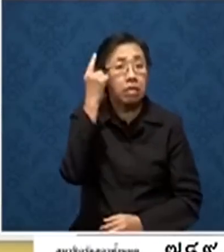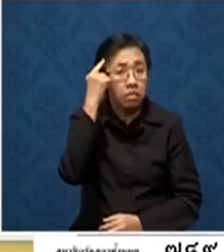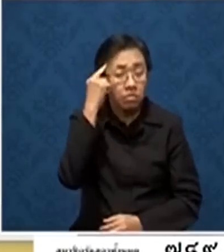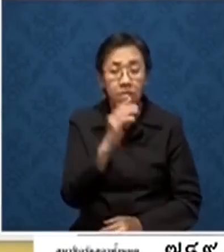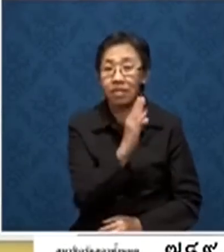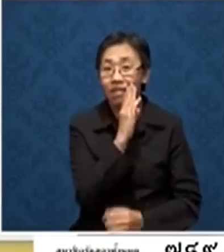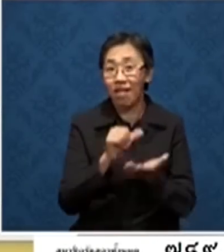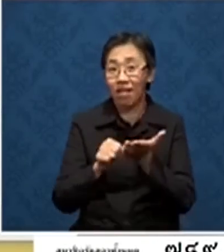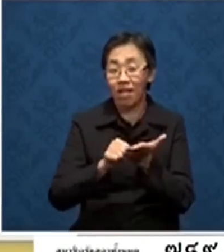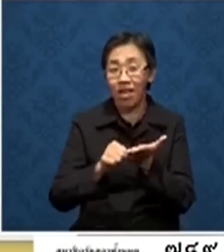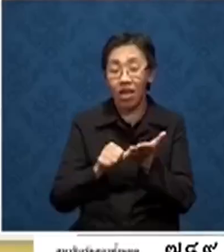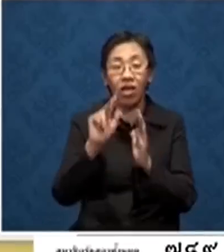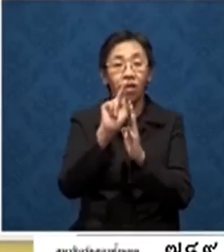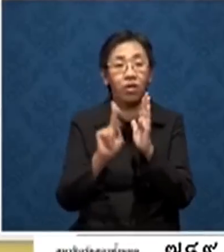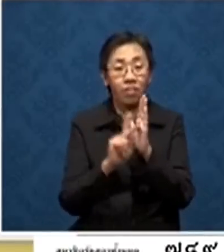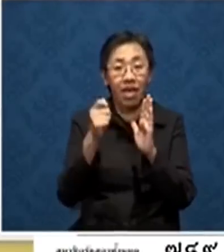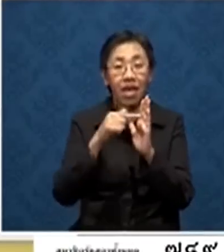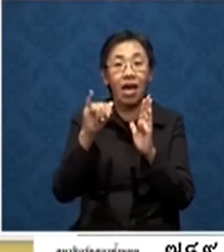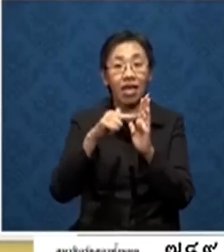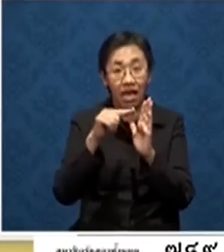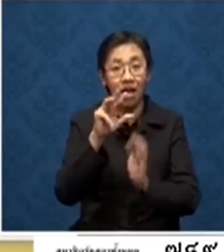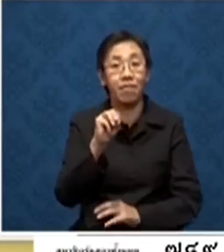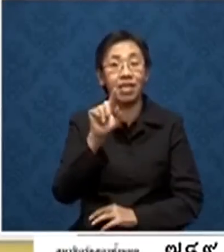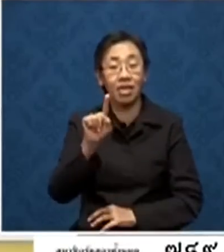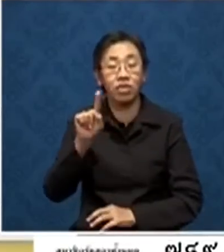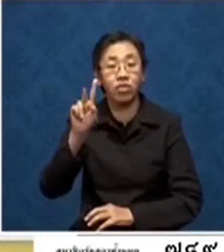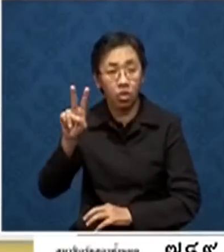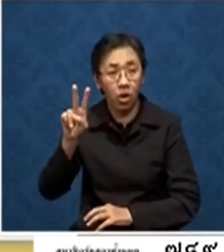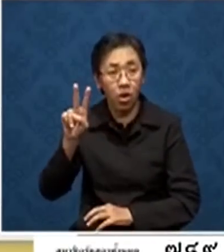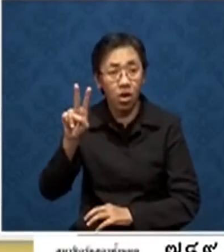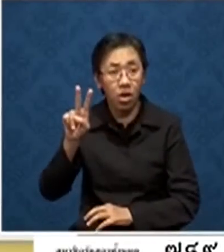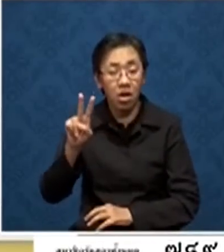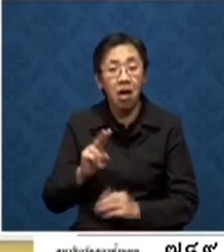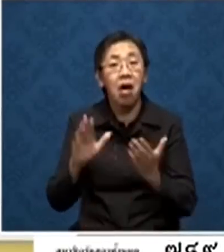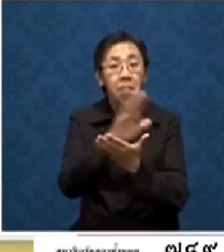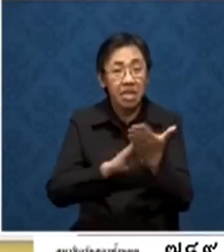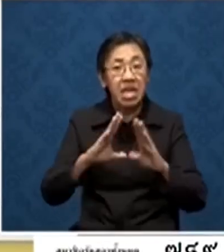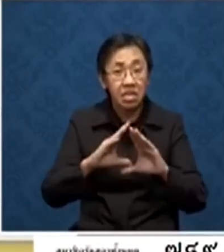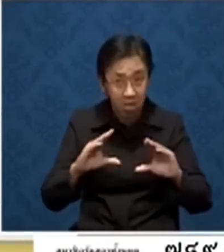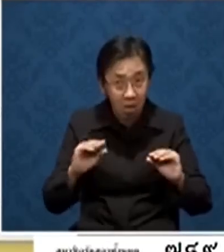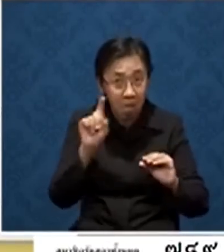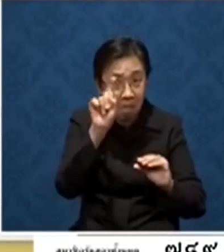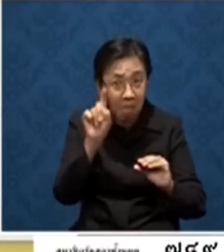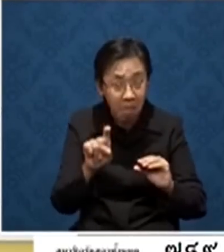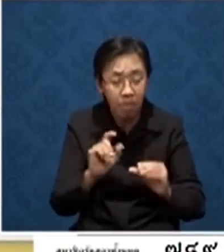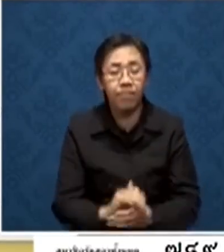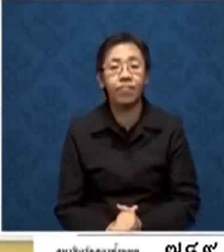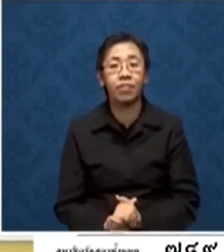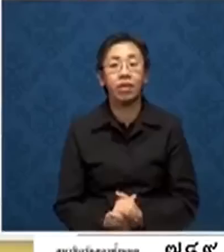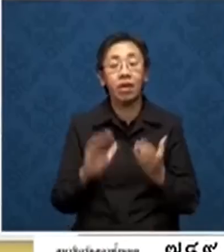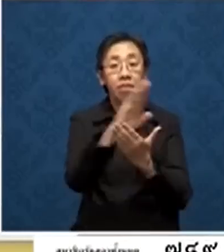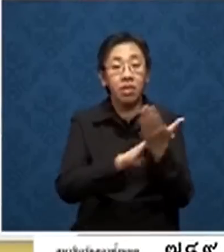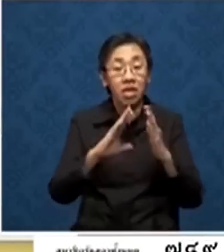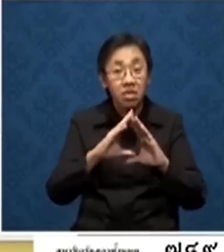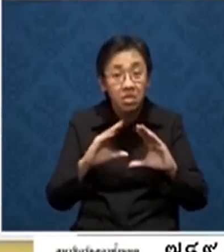ไขประมวลกฎหมายอาญามาตรา 112บ้านเมืองนี้จะสงบบ้านเมืองนี้